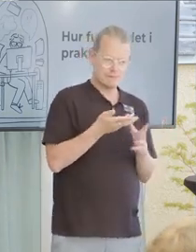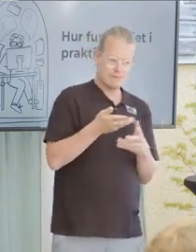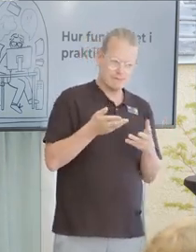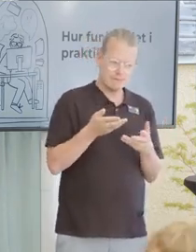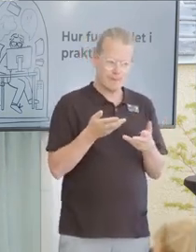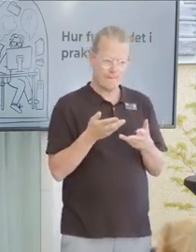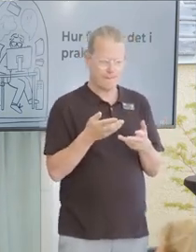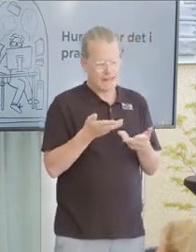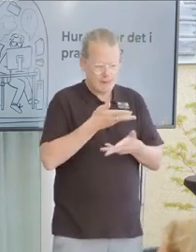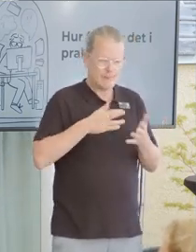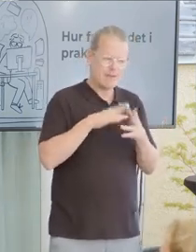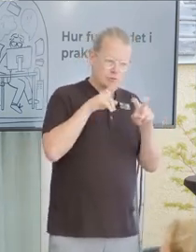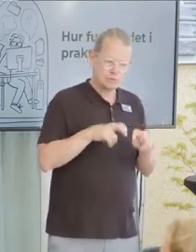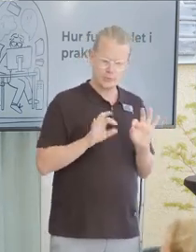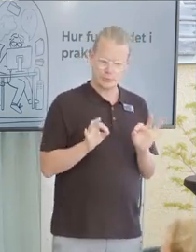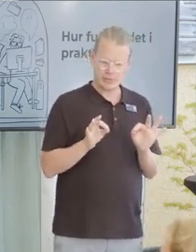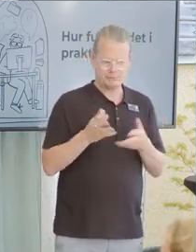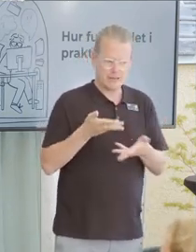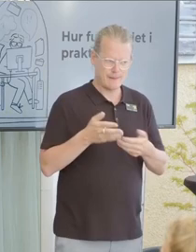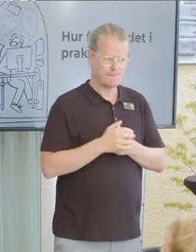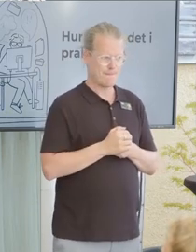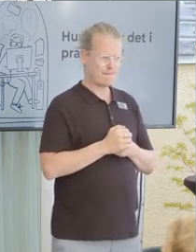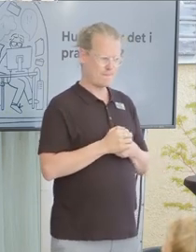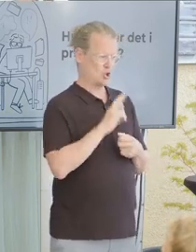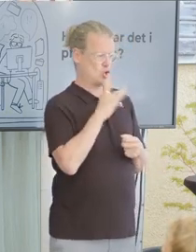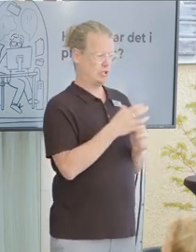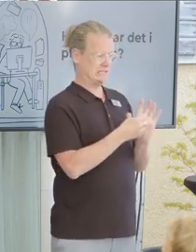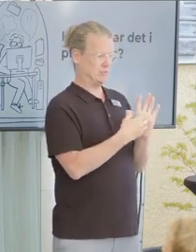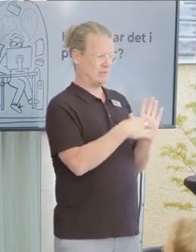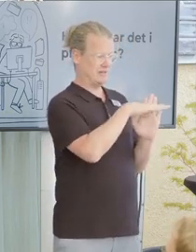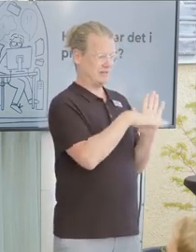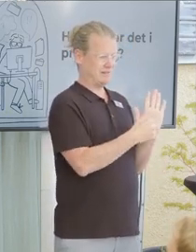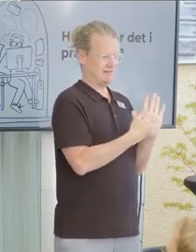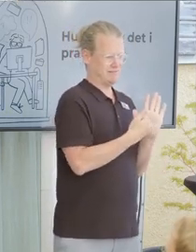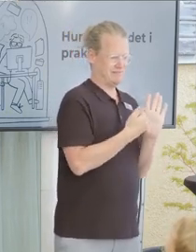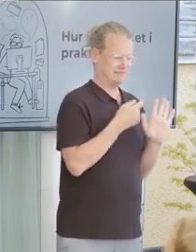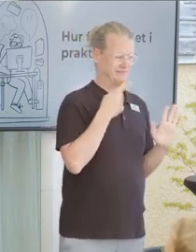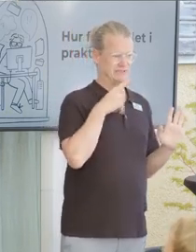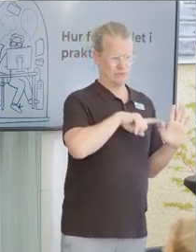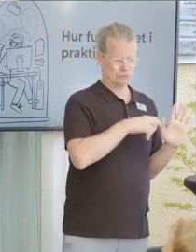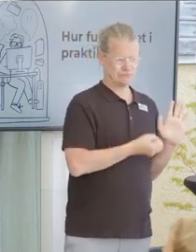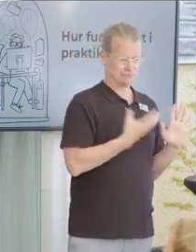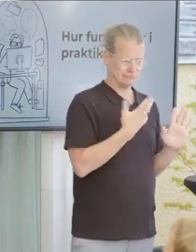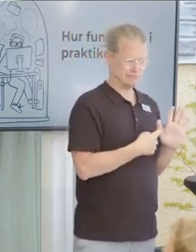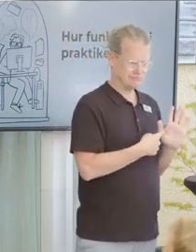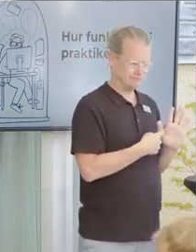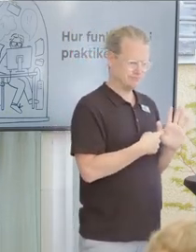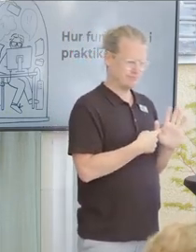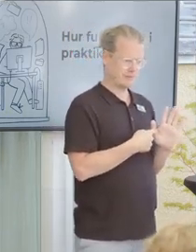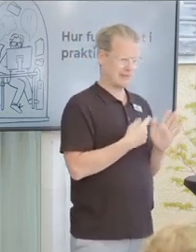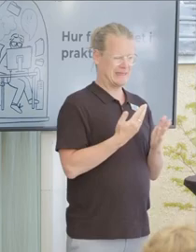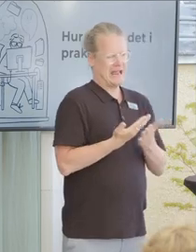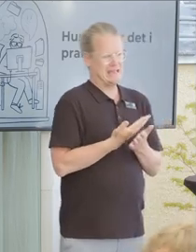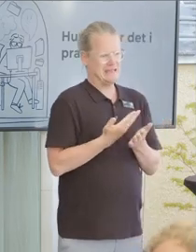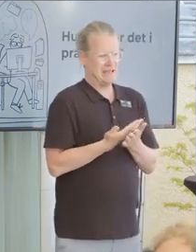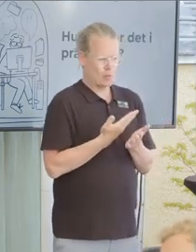faktiskt till och med en ny instruktion förra året, kan jag bara säga, där det står att vi är Sveriges nationalbibliotek och en nationell forskningsinfrastruktur, vilket ju är ändå ett